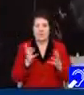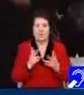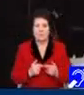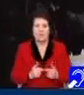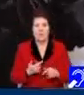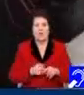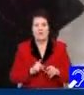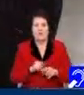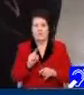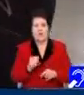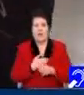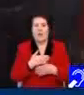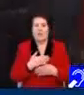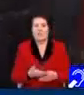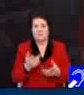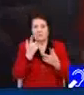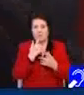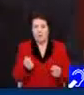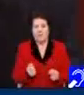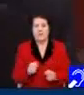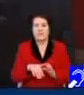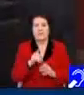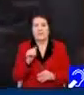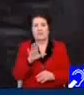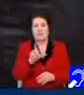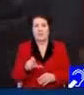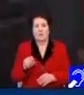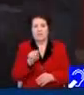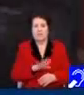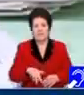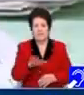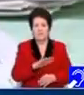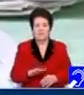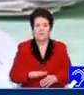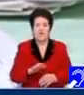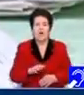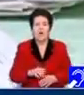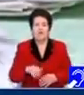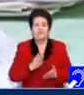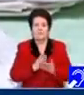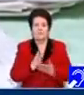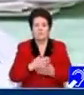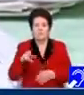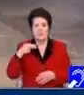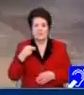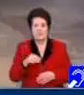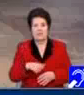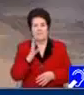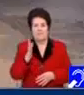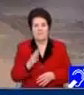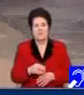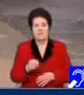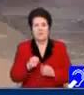secțiilor și despre activitățile de informare a alegătorilor din regiune. Alegerile pentru funcția de președinte al Federației Ruse vor avea loc pe